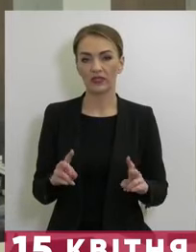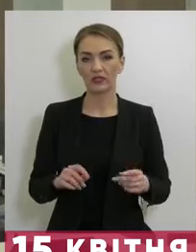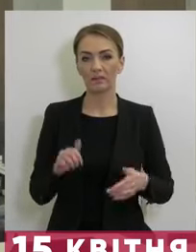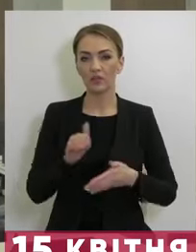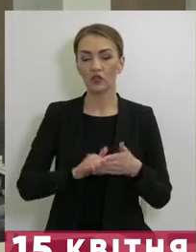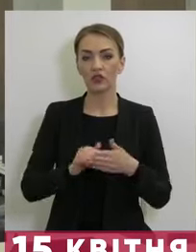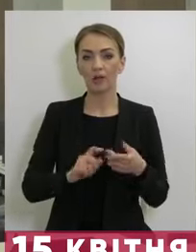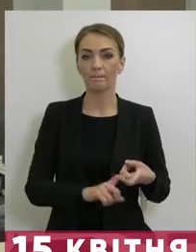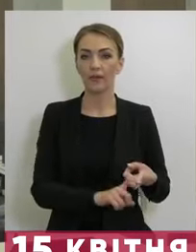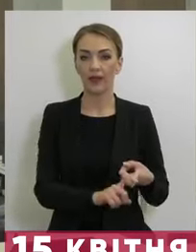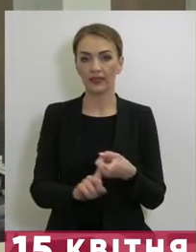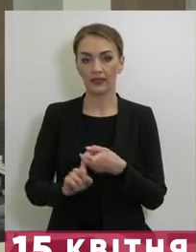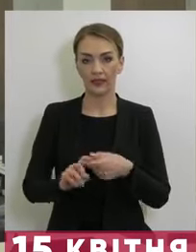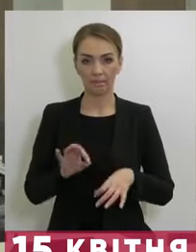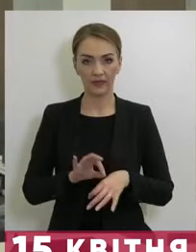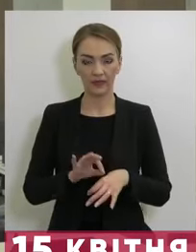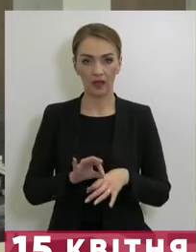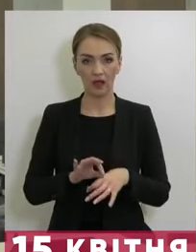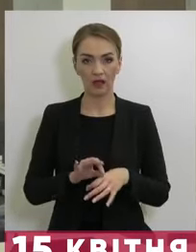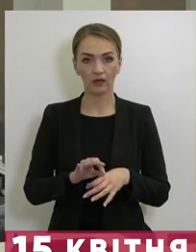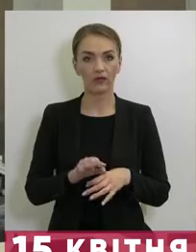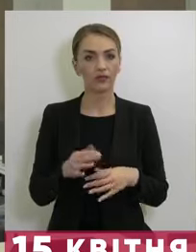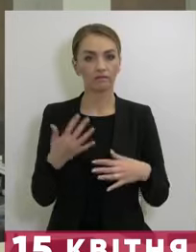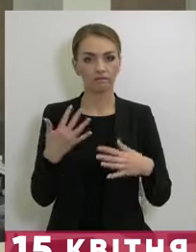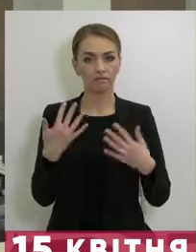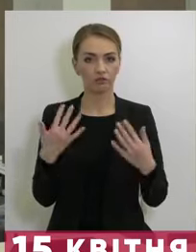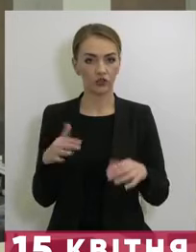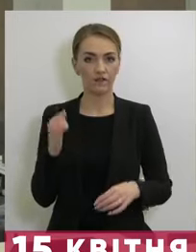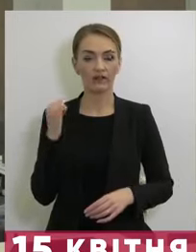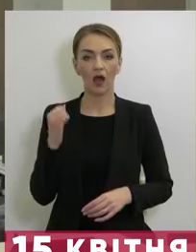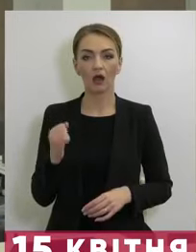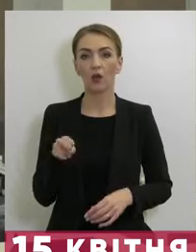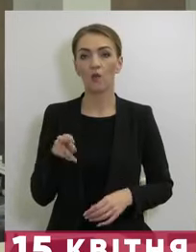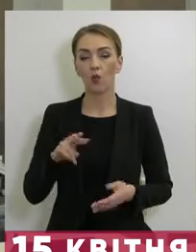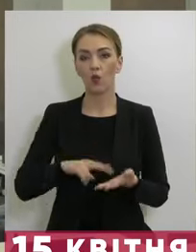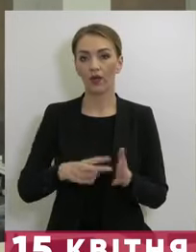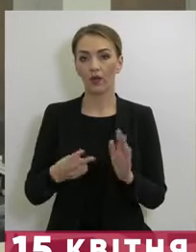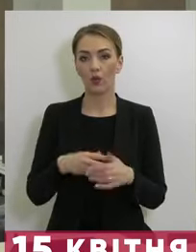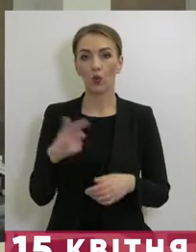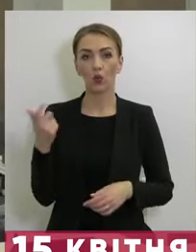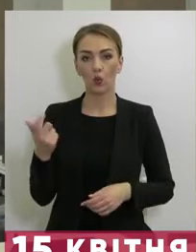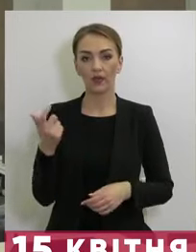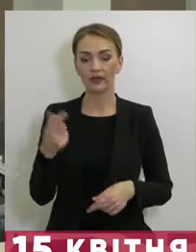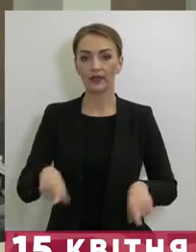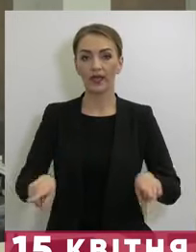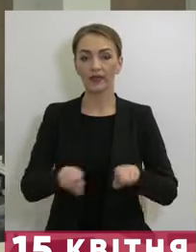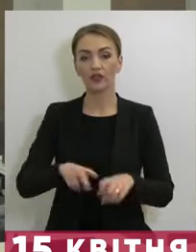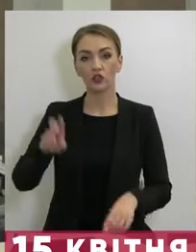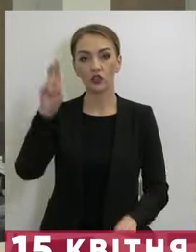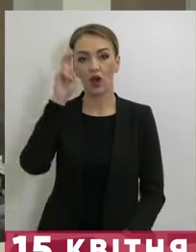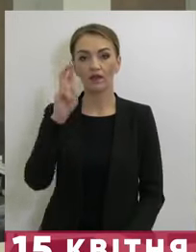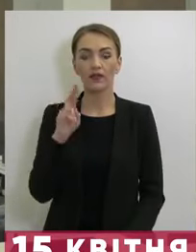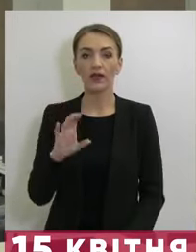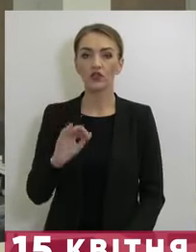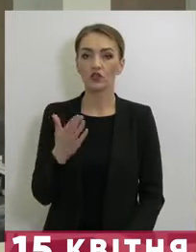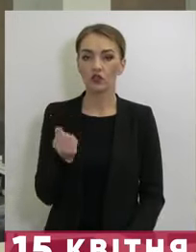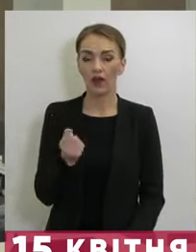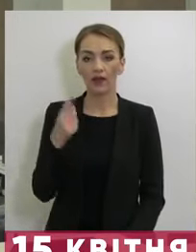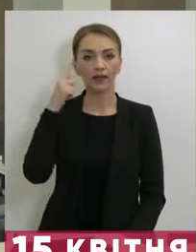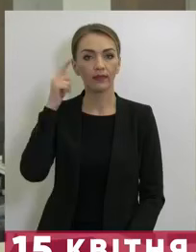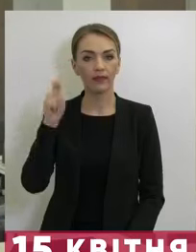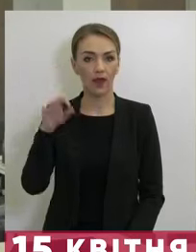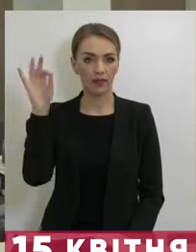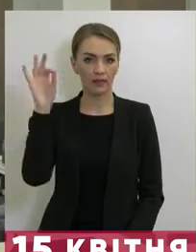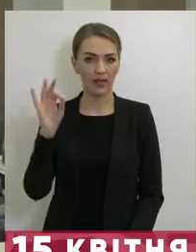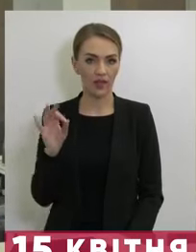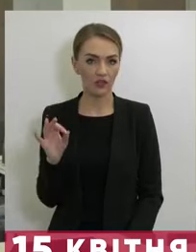пандемія, вже вдарила по економіці таких держав, як США, Китай,